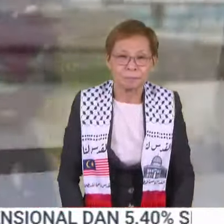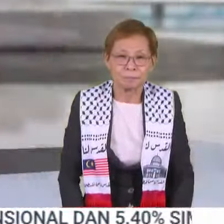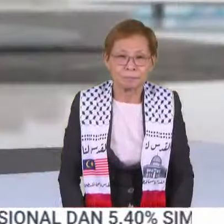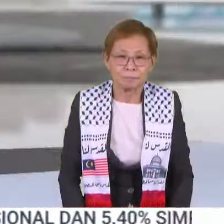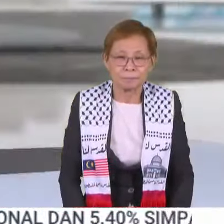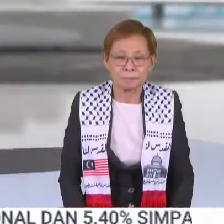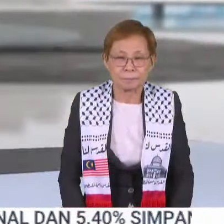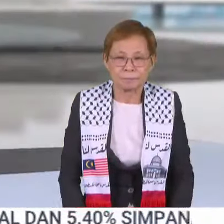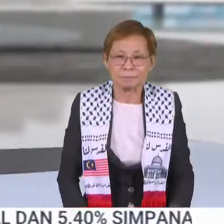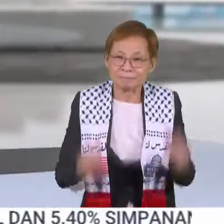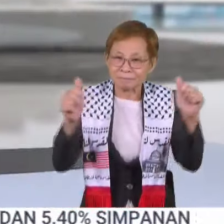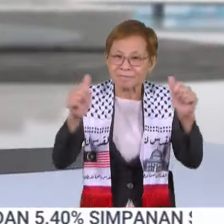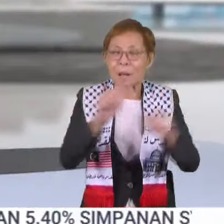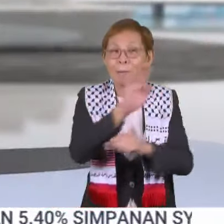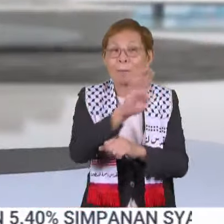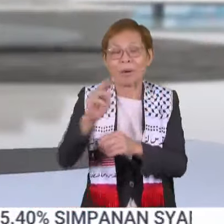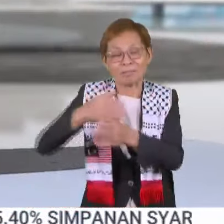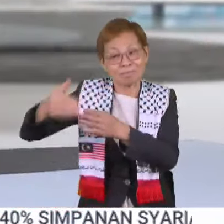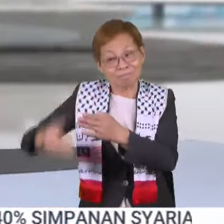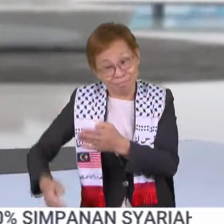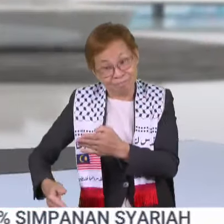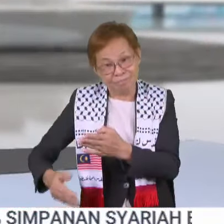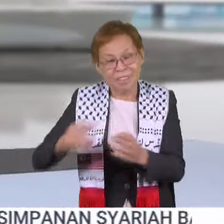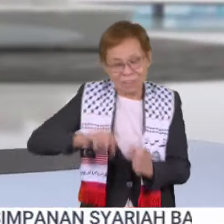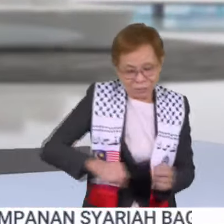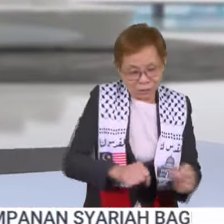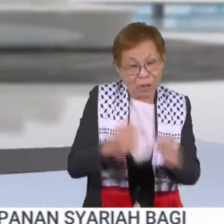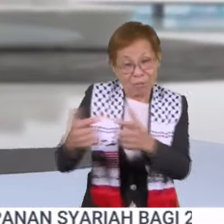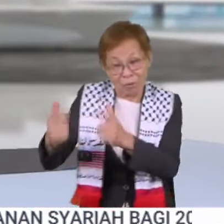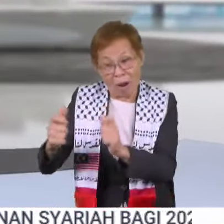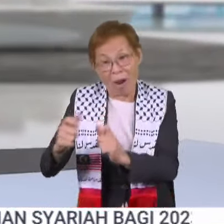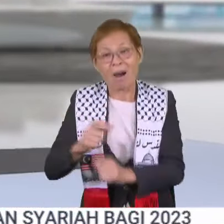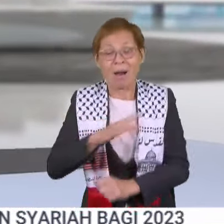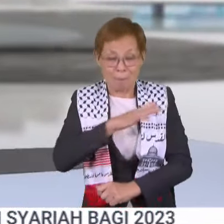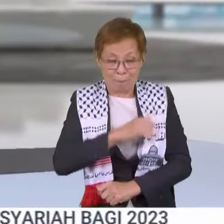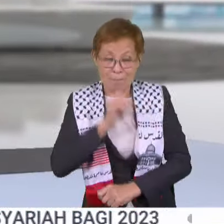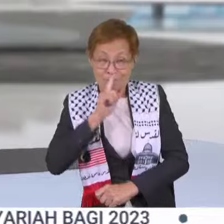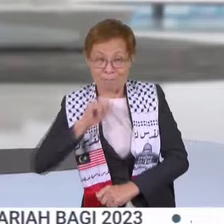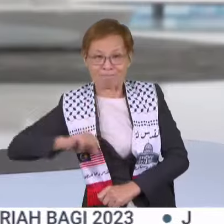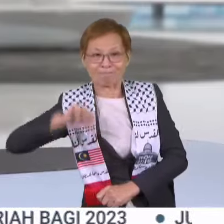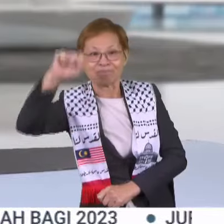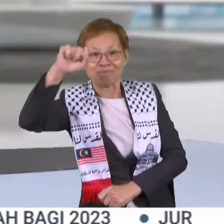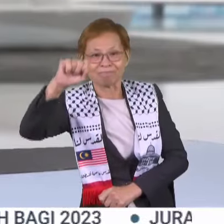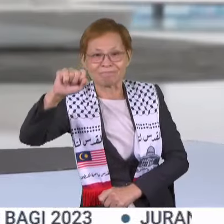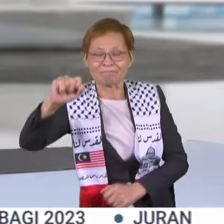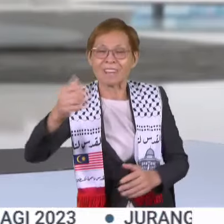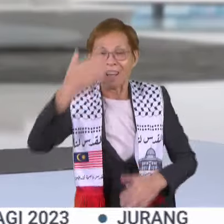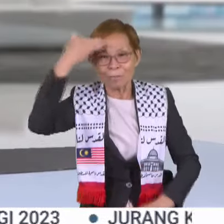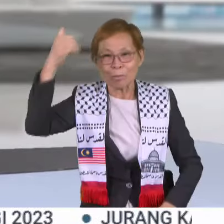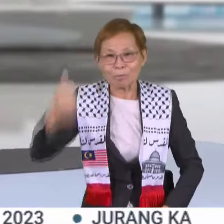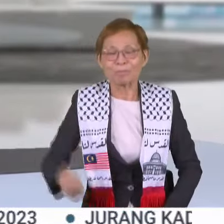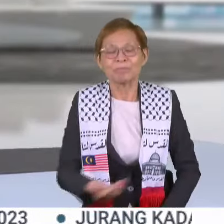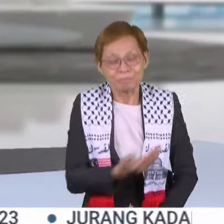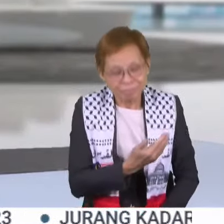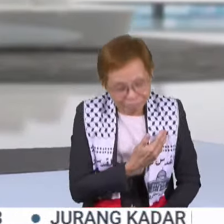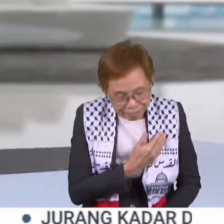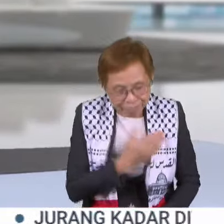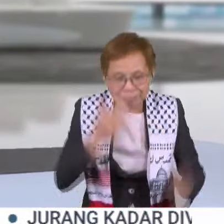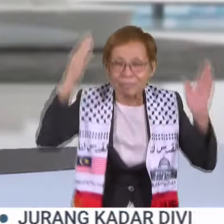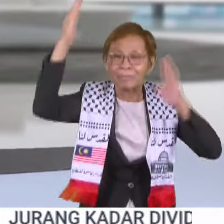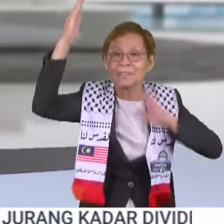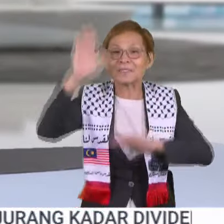nasional baik berita Wilayah B di sini dari sungai kes Segara Palestin pasti Merdeka dengan itu Assalamualaikum dan salam